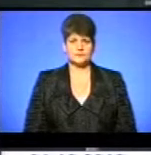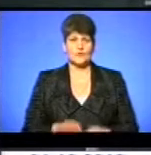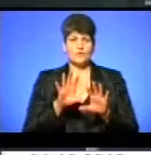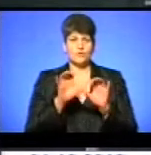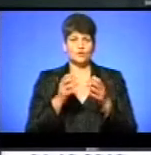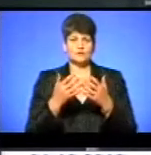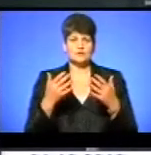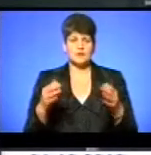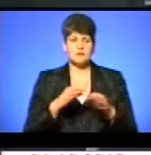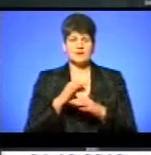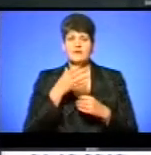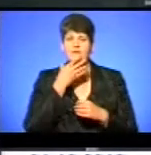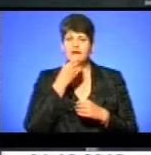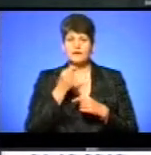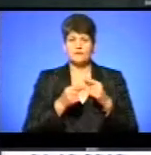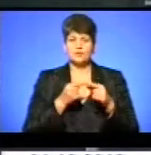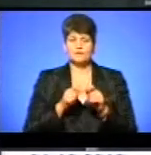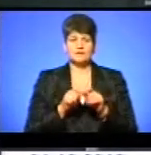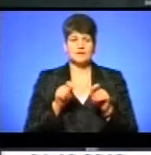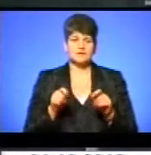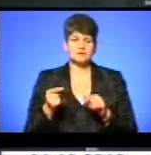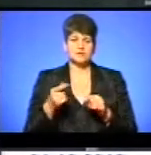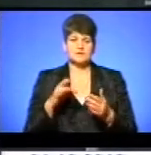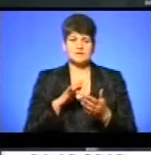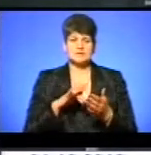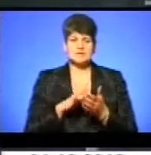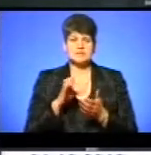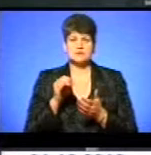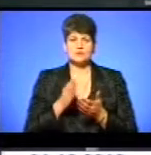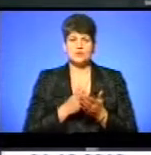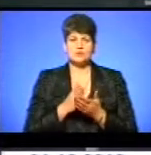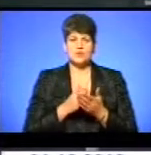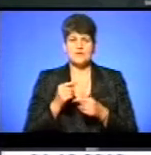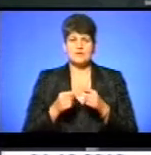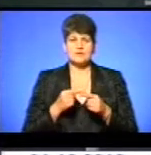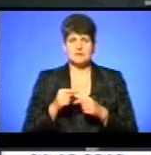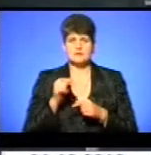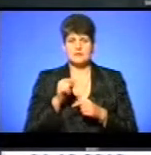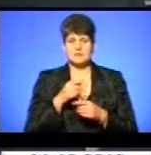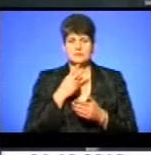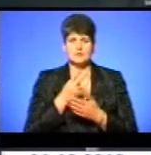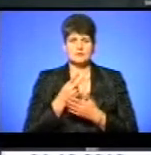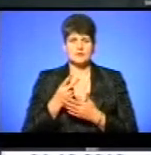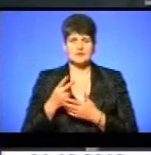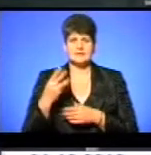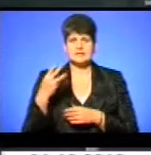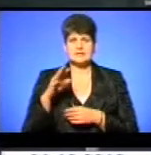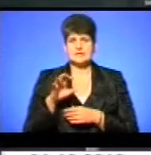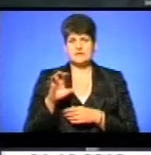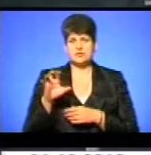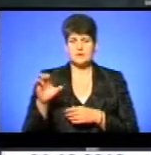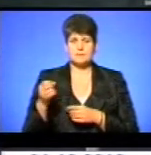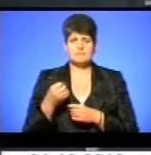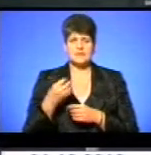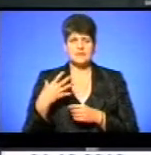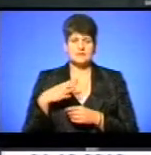Фотовиставку проєкту «Файні внуки» відкрили в Тернопільському центрі соціального обслуговування населення. На ній репрезентували 30 фотографій,